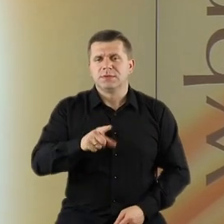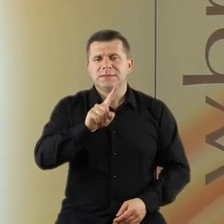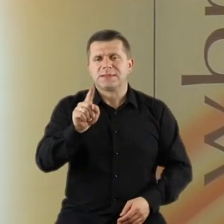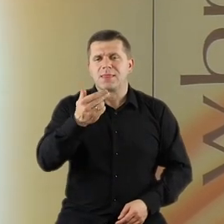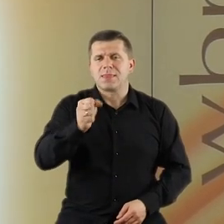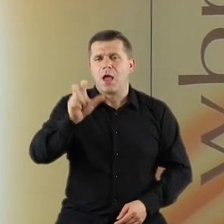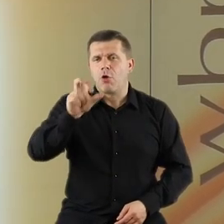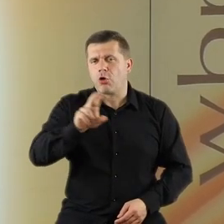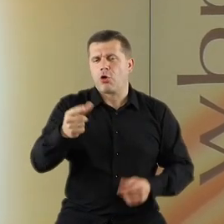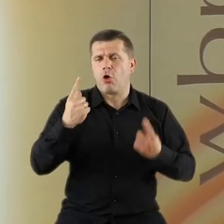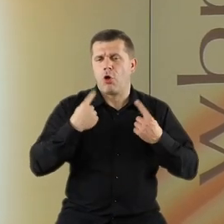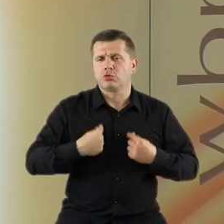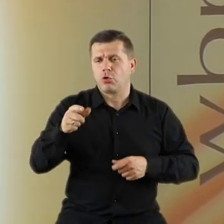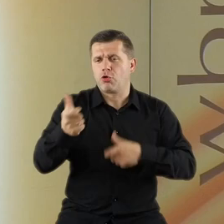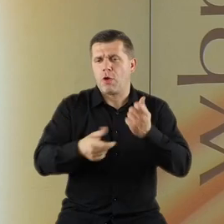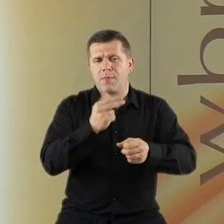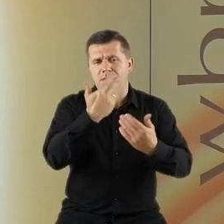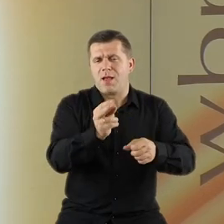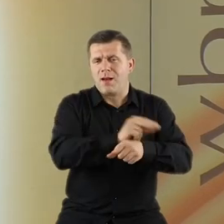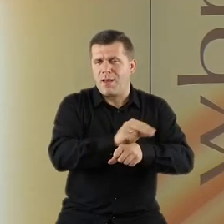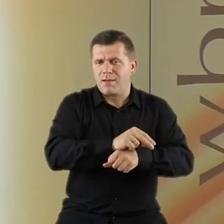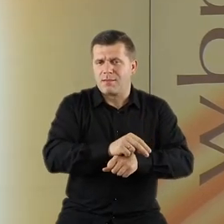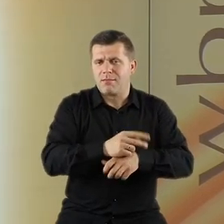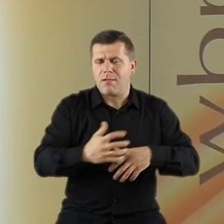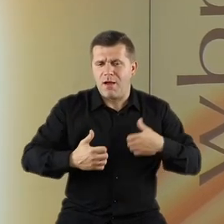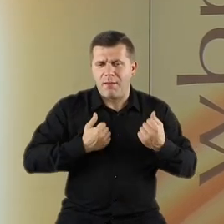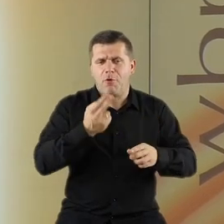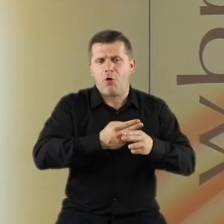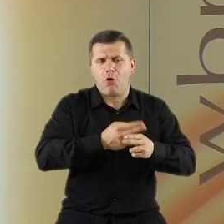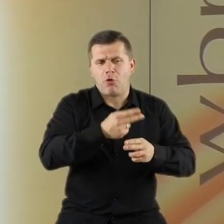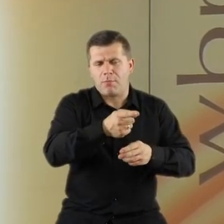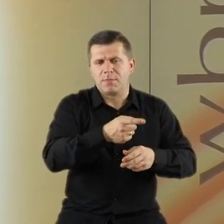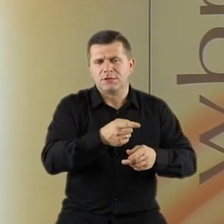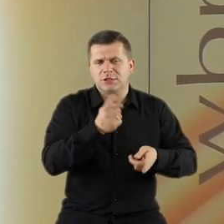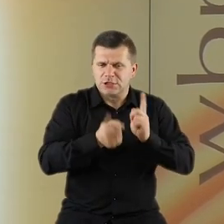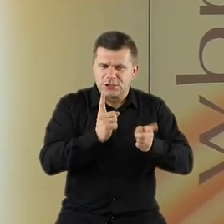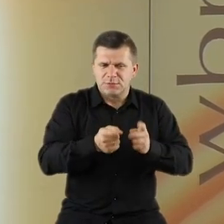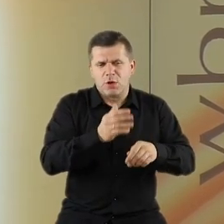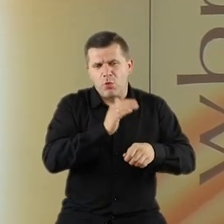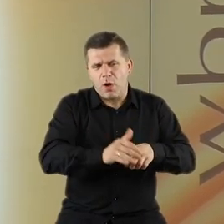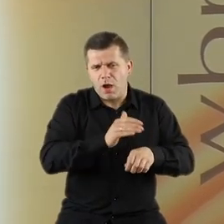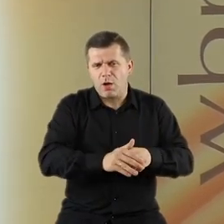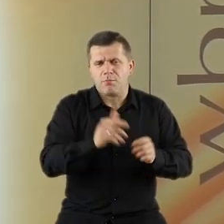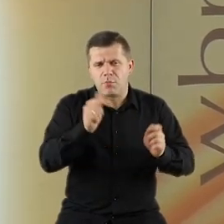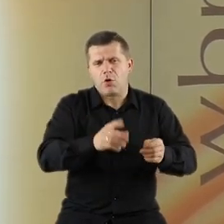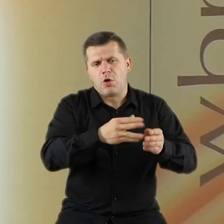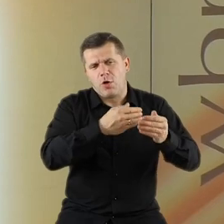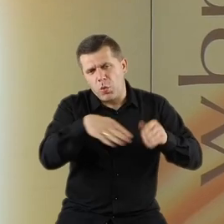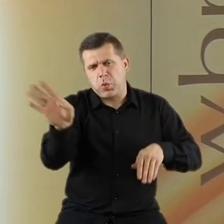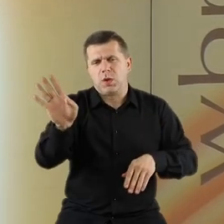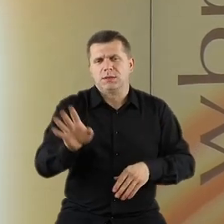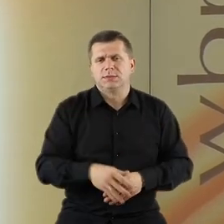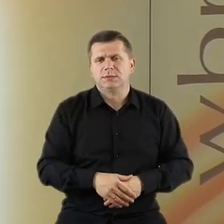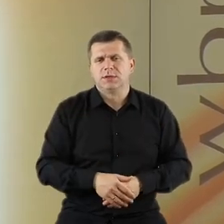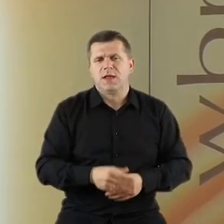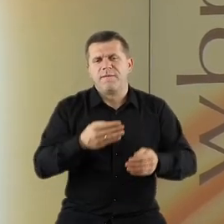osoba leżąca robiła wszystko by choroba w najłagodniejszy sposób mogła opuścić to ciało i wyjść